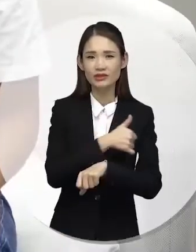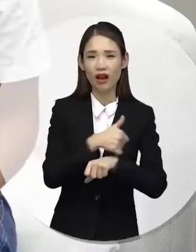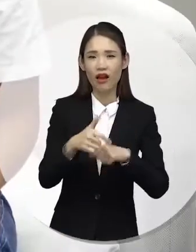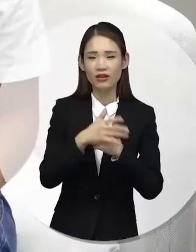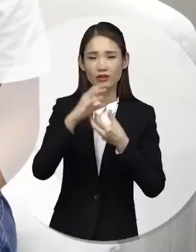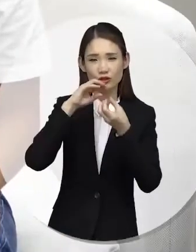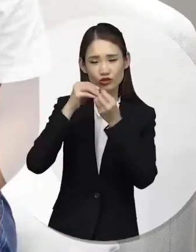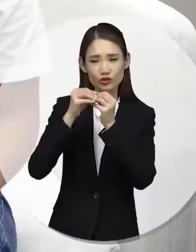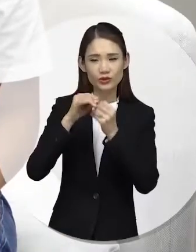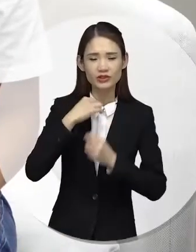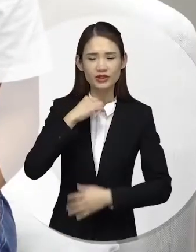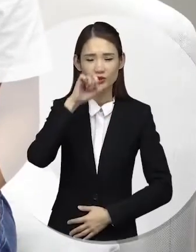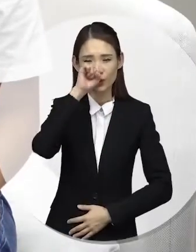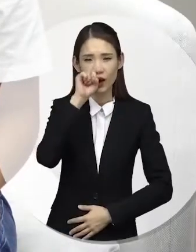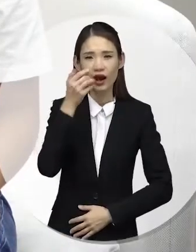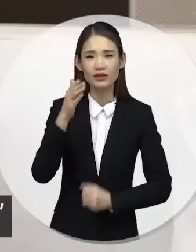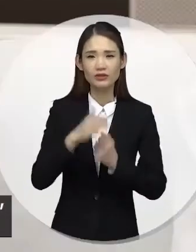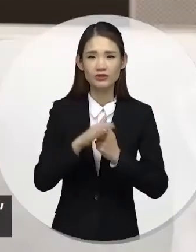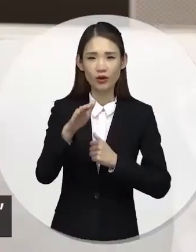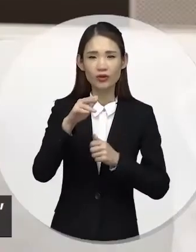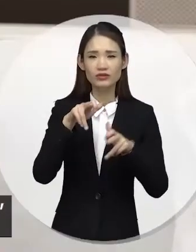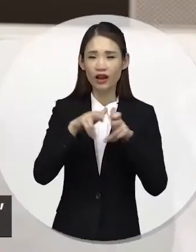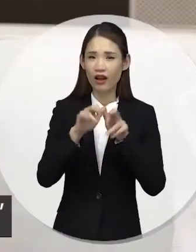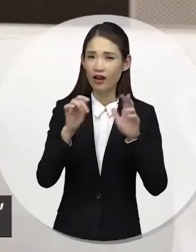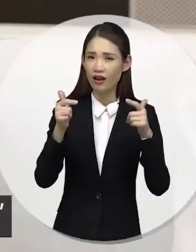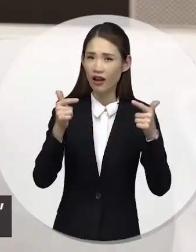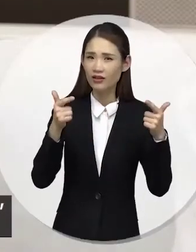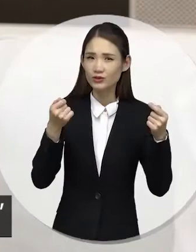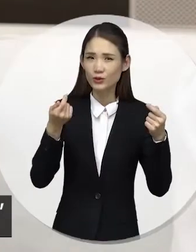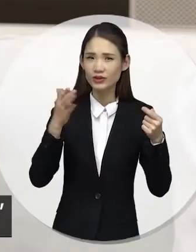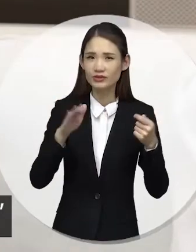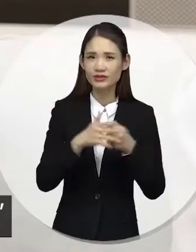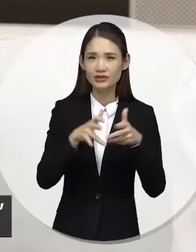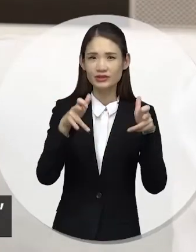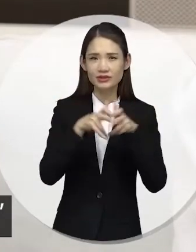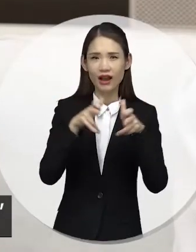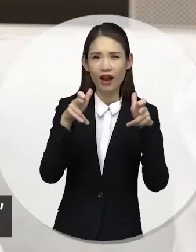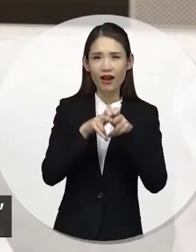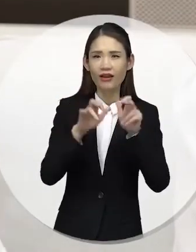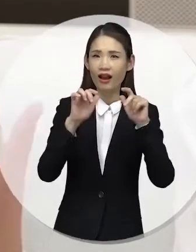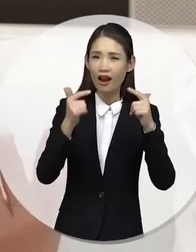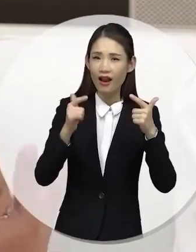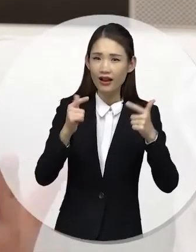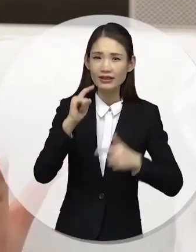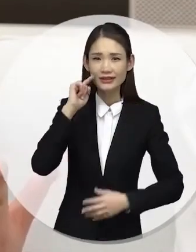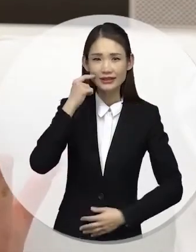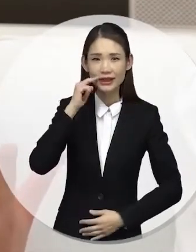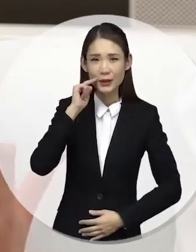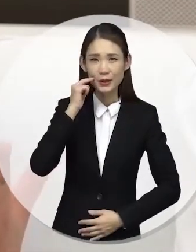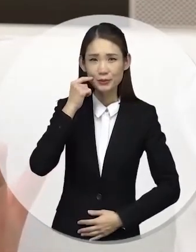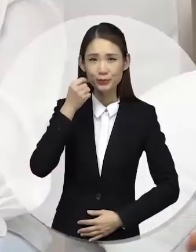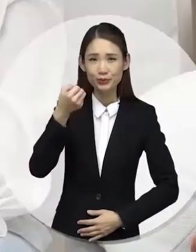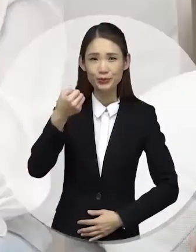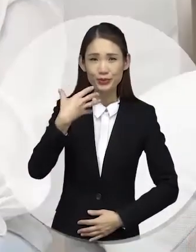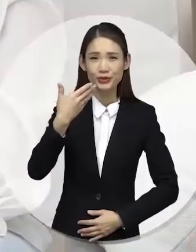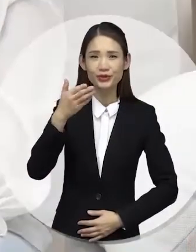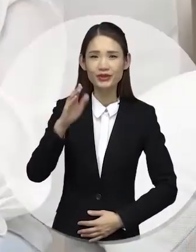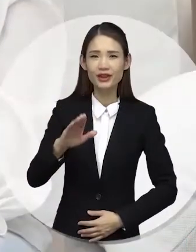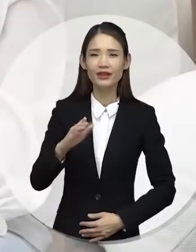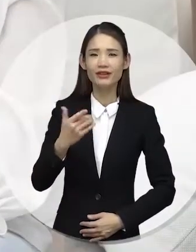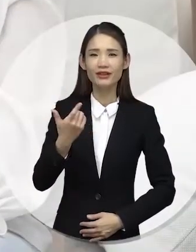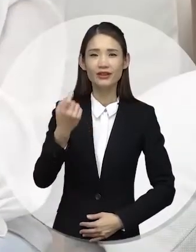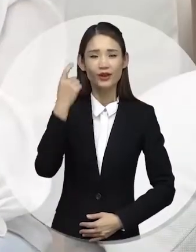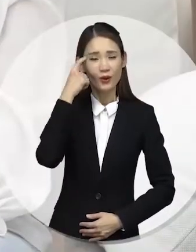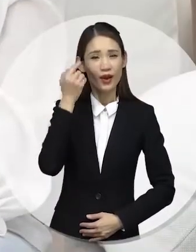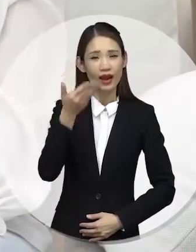외관으로 꾸미는 걸 좋아한다고 해가지고 넌 장애인 같지 않은데 장애인 같지 않게 예쁜데